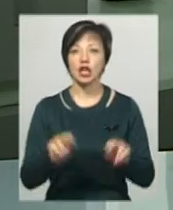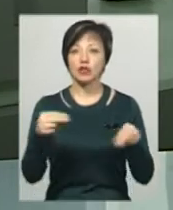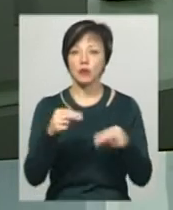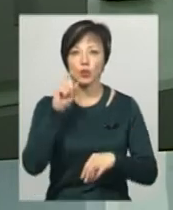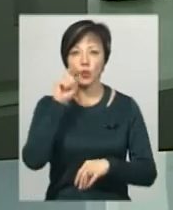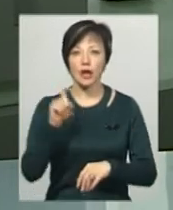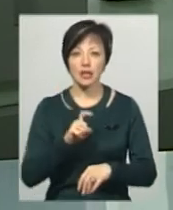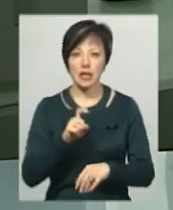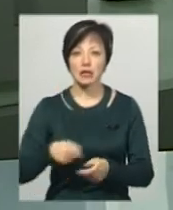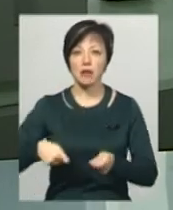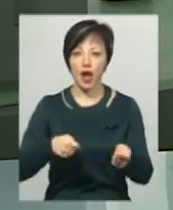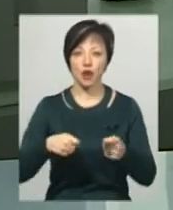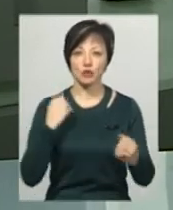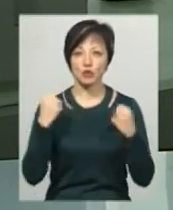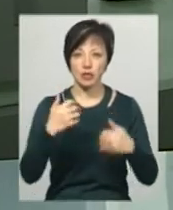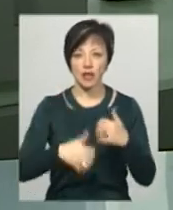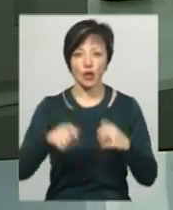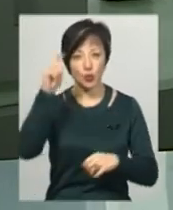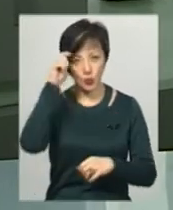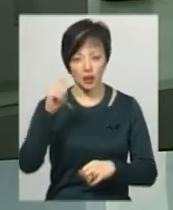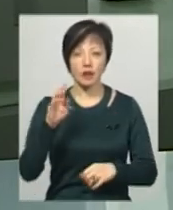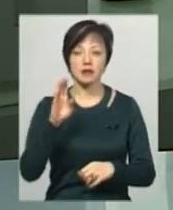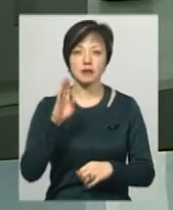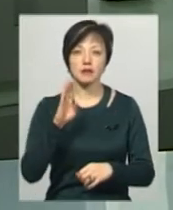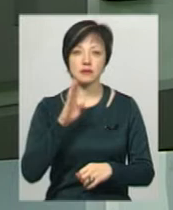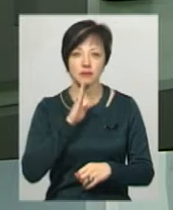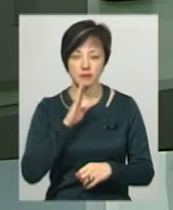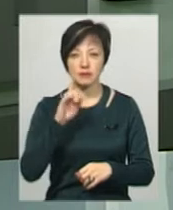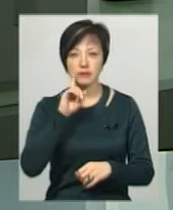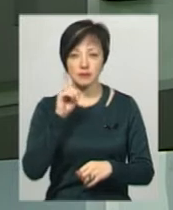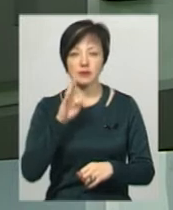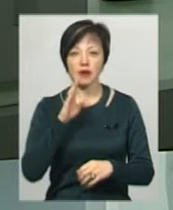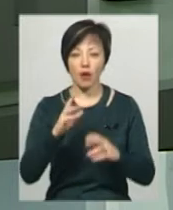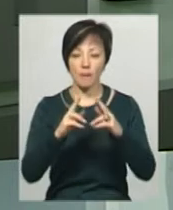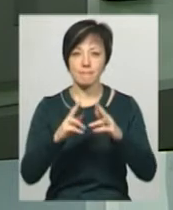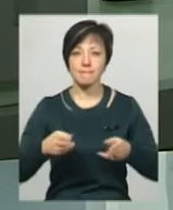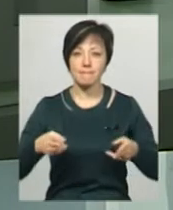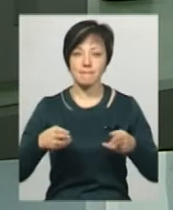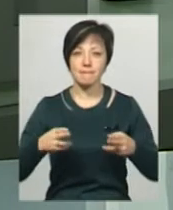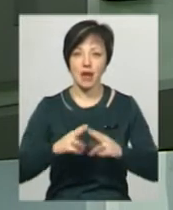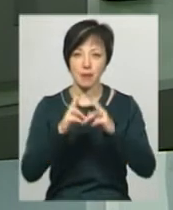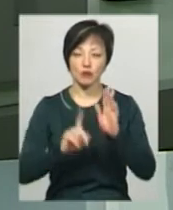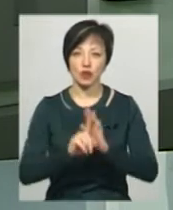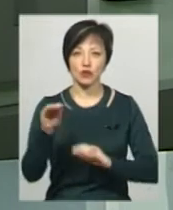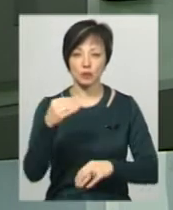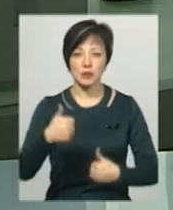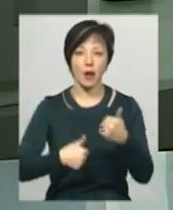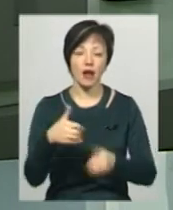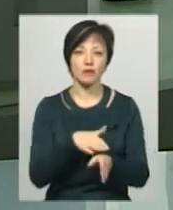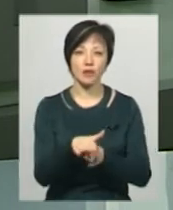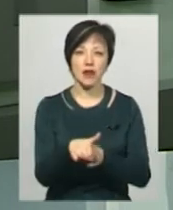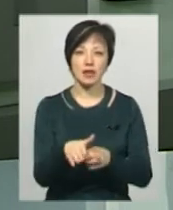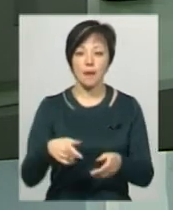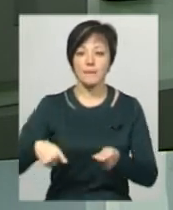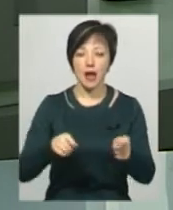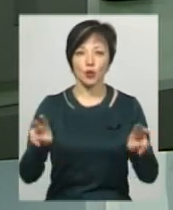Чемпіонат України з більярдного спорту серед юнаків, юніорів та дівчат «Комбінована піраміда» розпочався в Житомирі. Змагання відбувається в